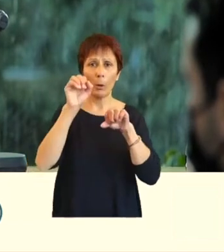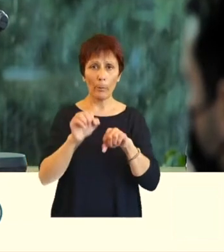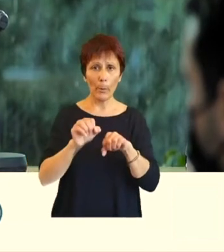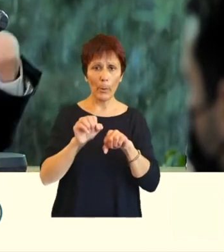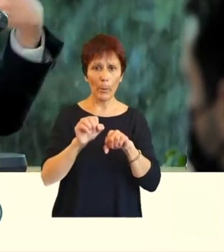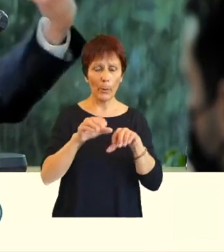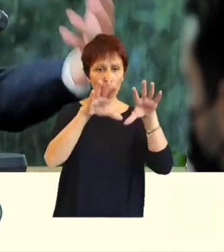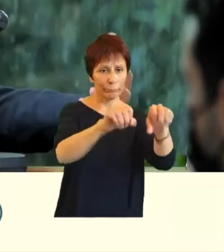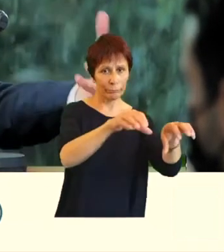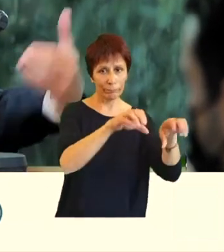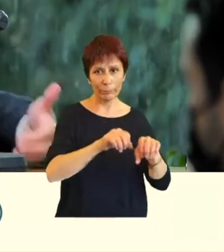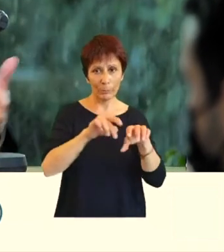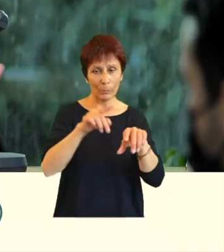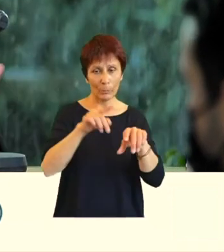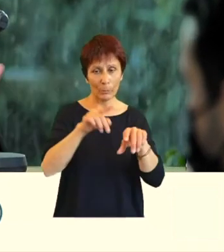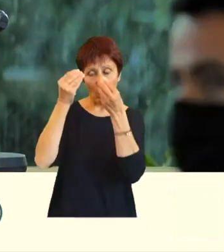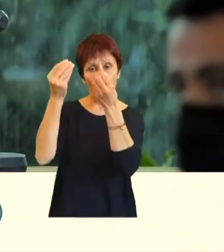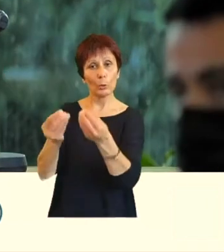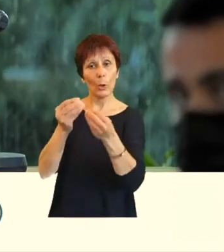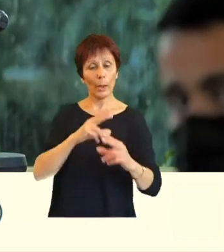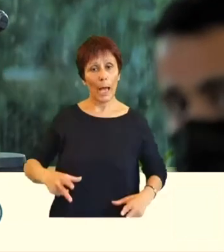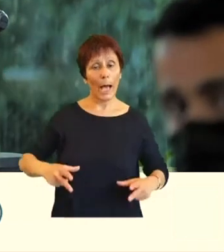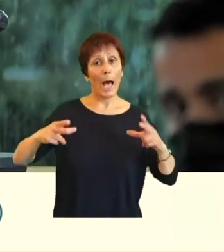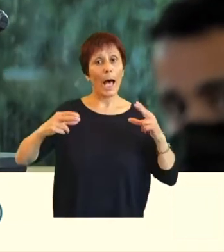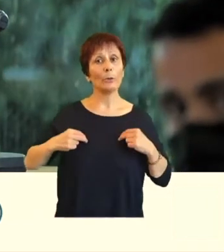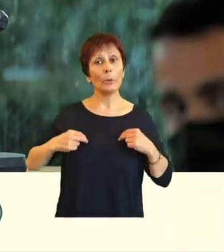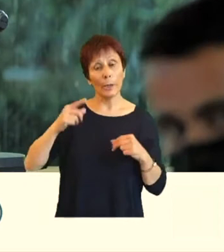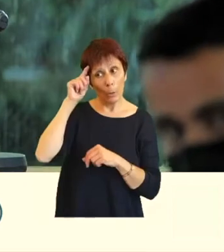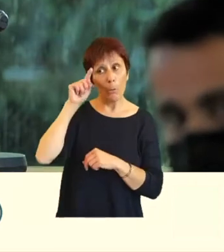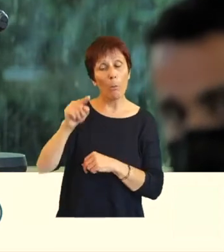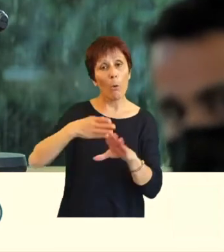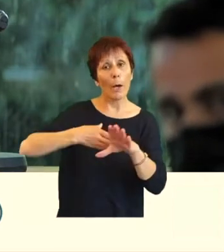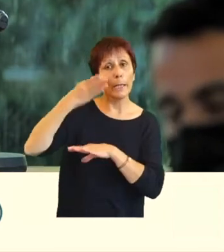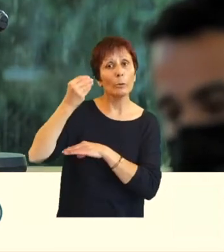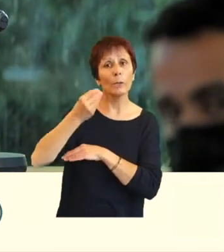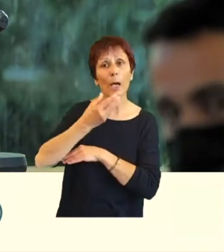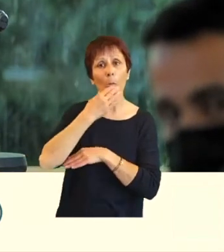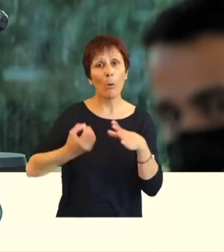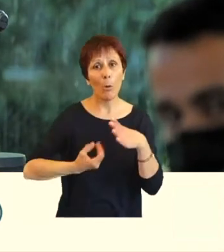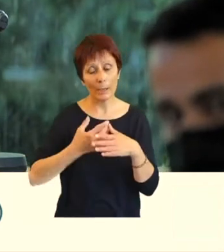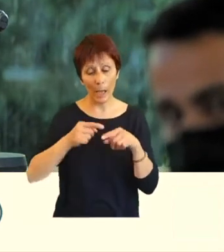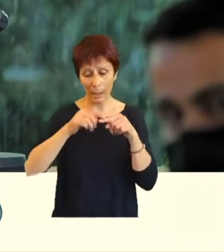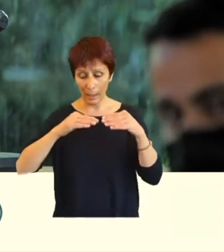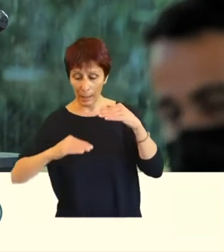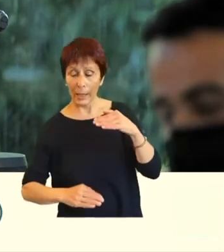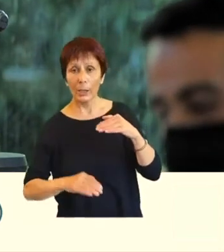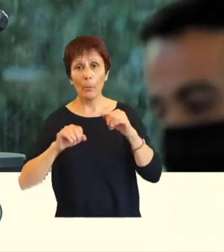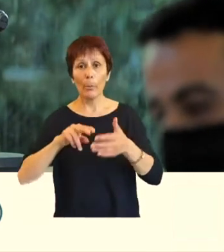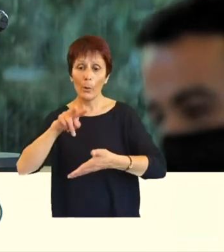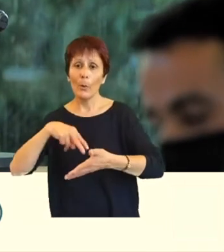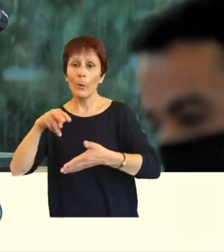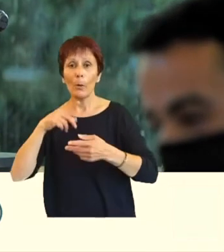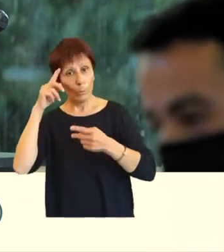l'école des Beaux-Arts d'avoir des ateliers et d'autre part de pouvoir en rez-de-chaussée faire de la lecture publique en pied